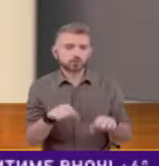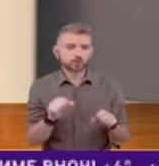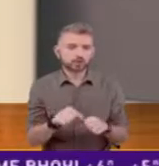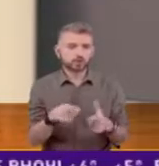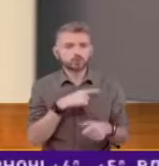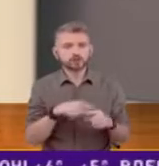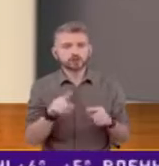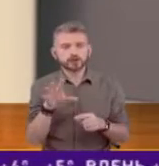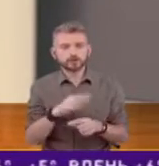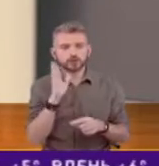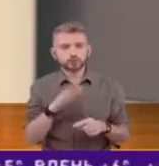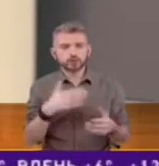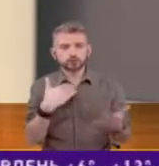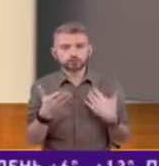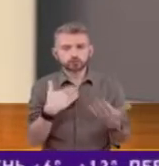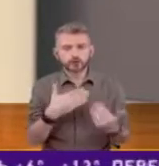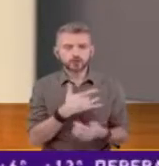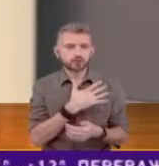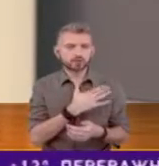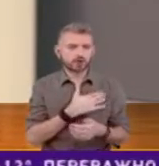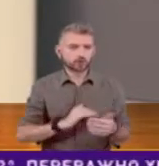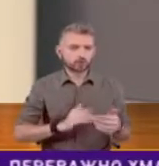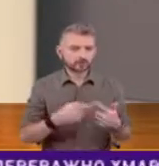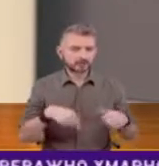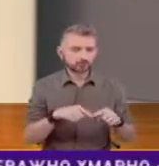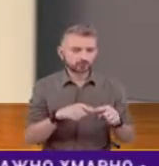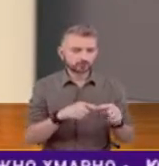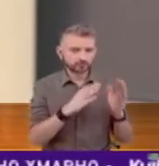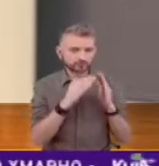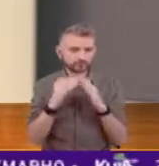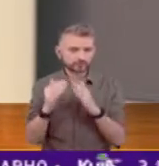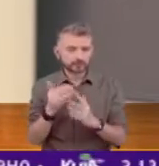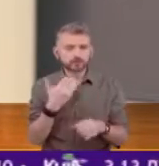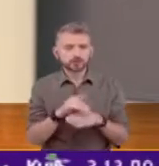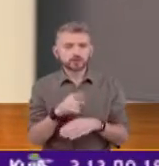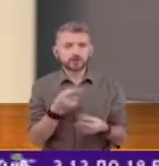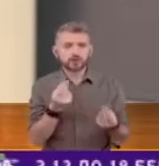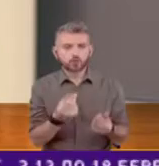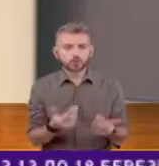або швидше за все буде стосуватися приватного сектору, тому що частину цих коштів, які